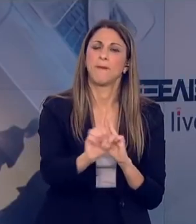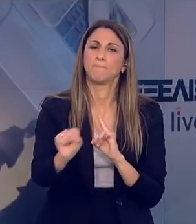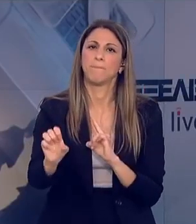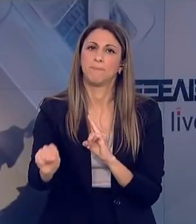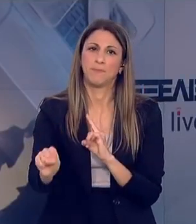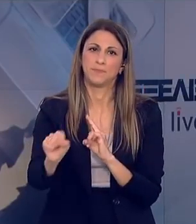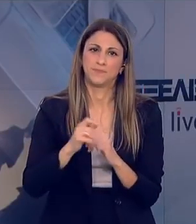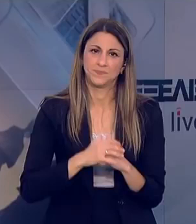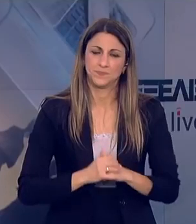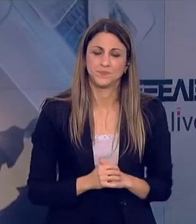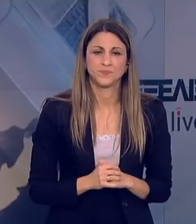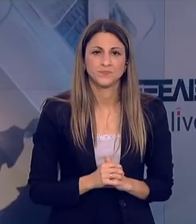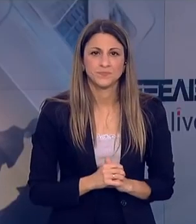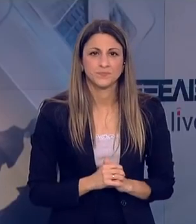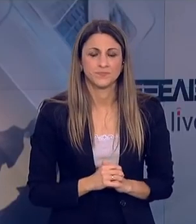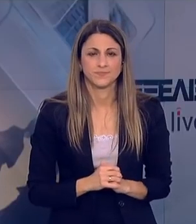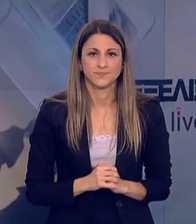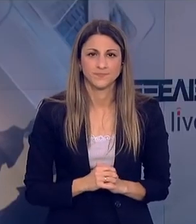κρουσμάτων.